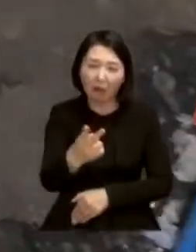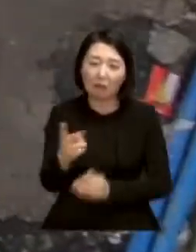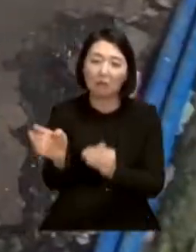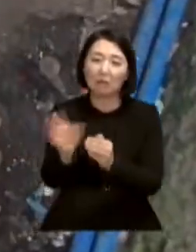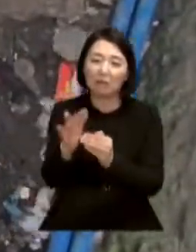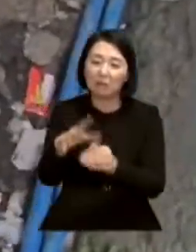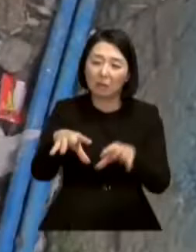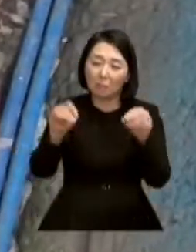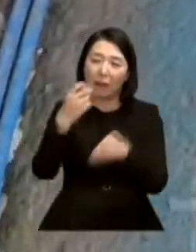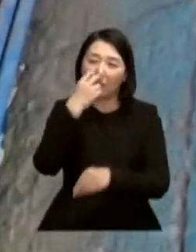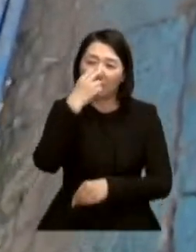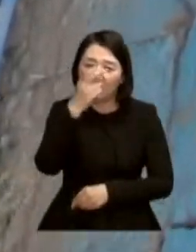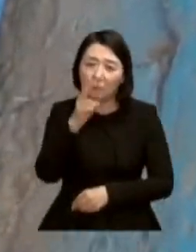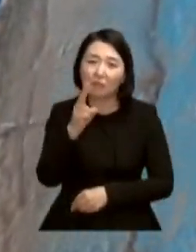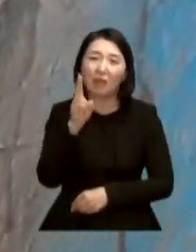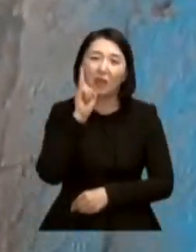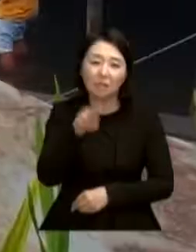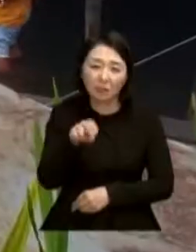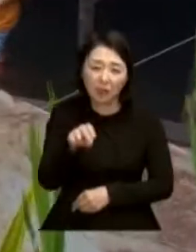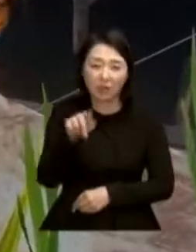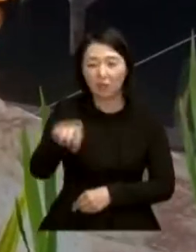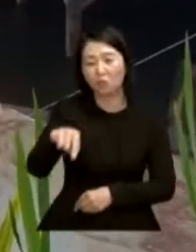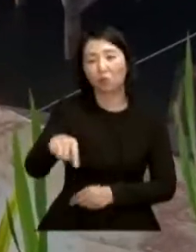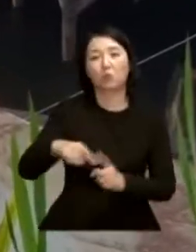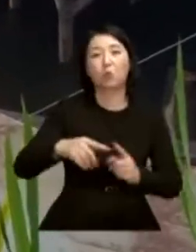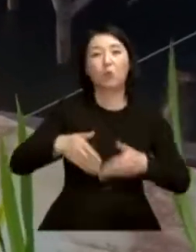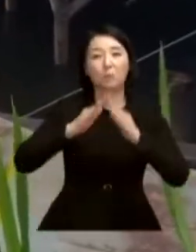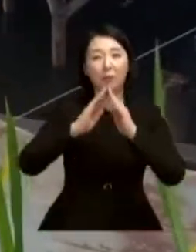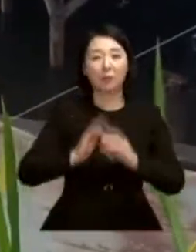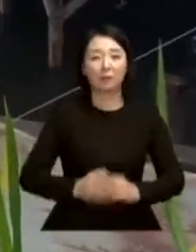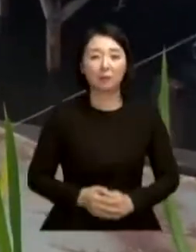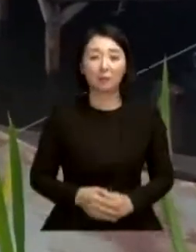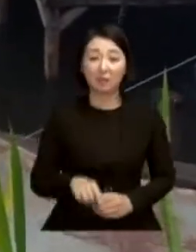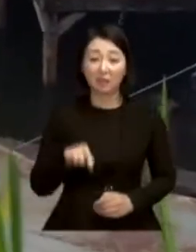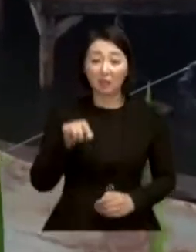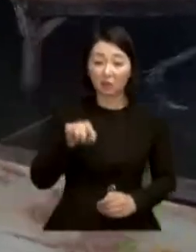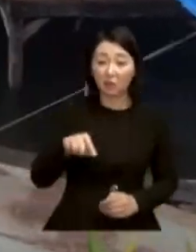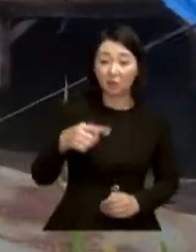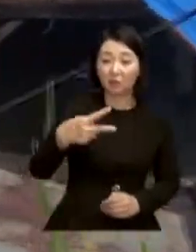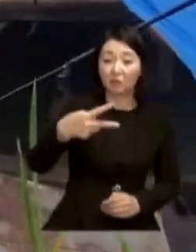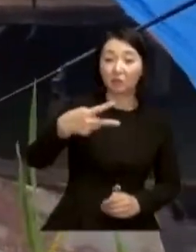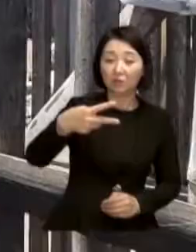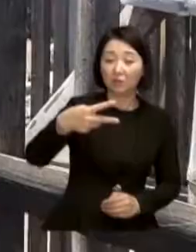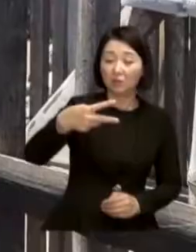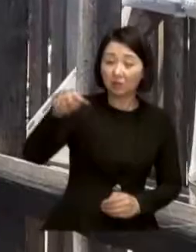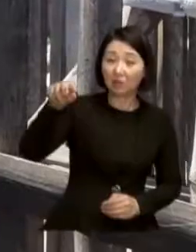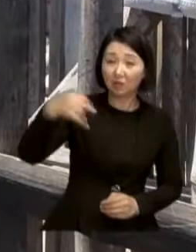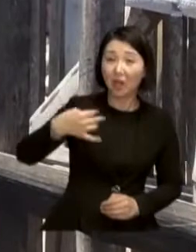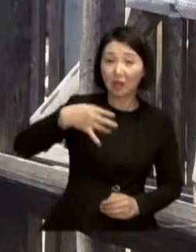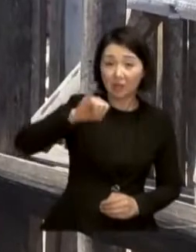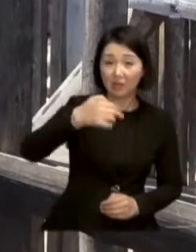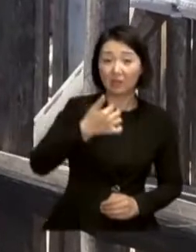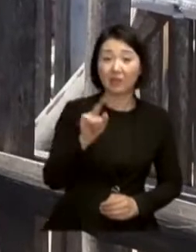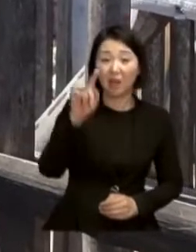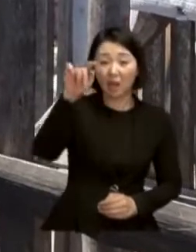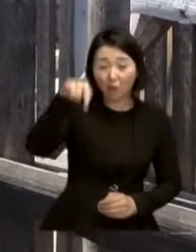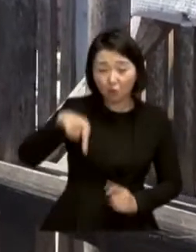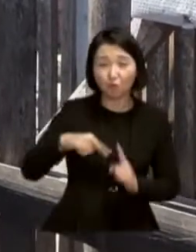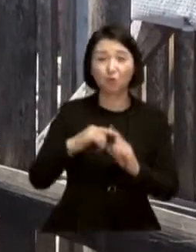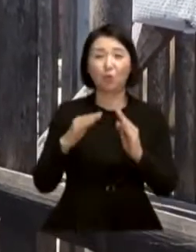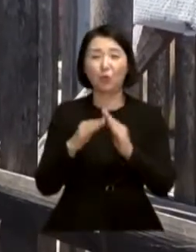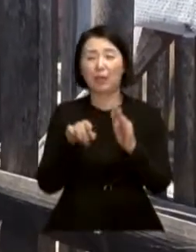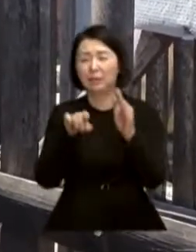이곳에도 이석 선교사는 교회를 세웠다. 이곳은 깔리나우 교회입니다. 들어갈 때마다 아주